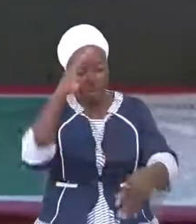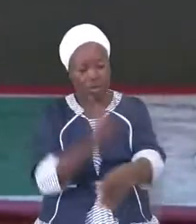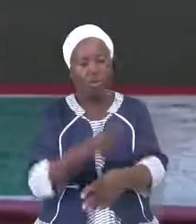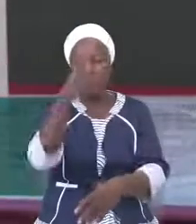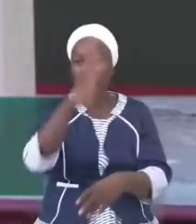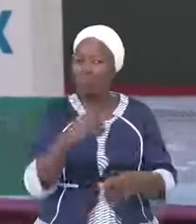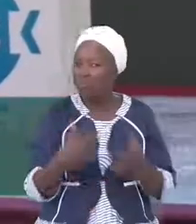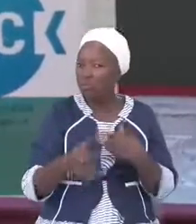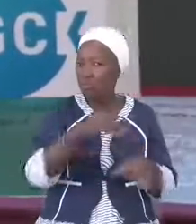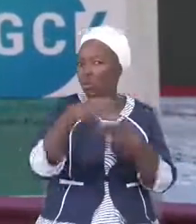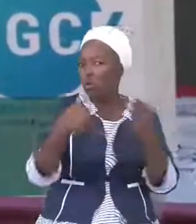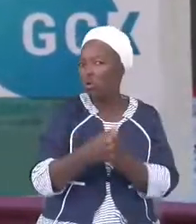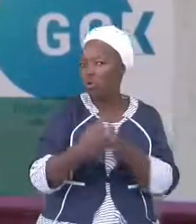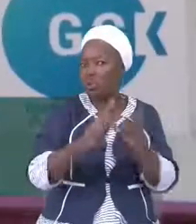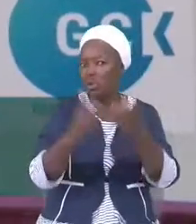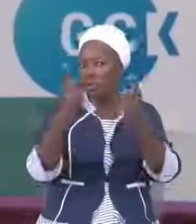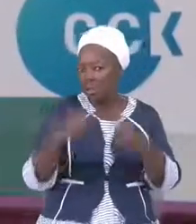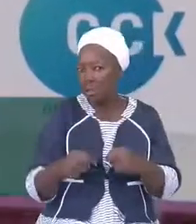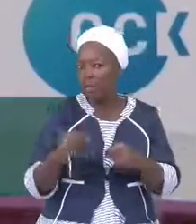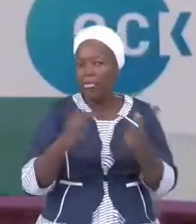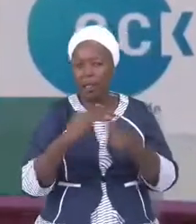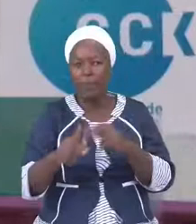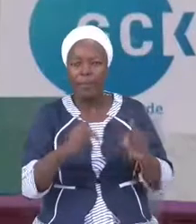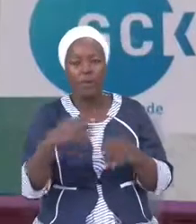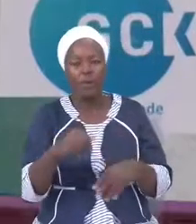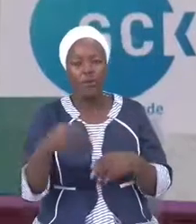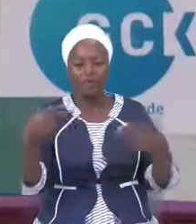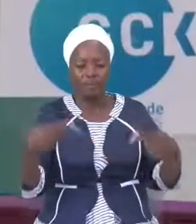Dieu, même ce que